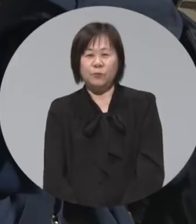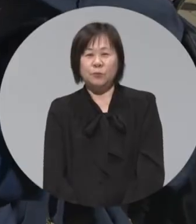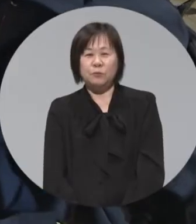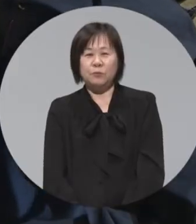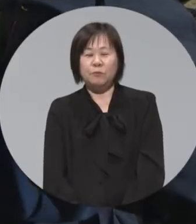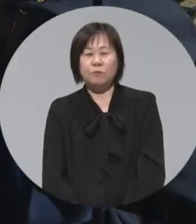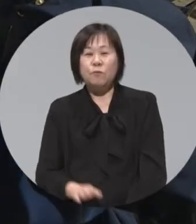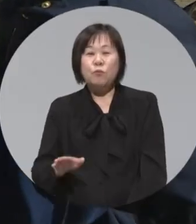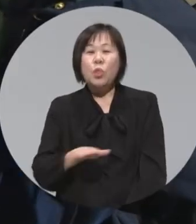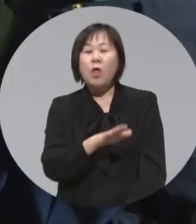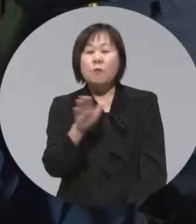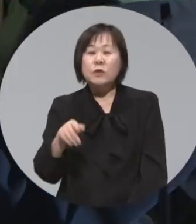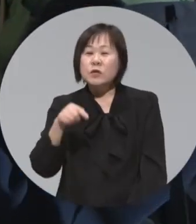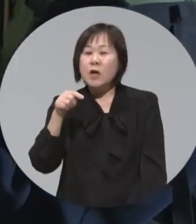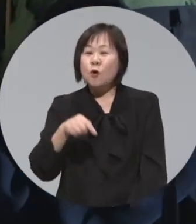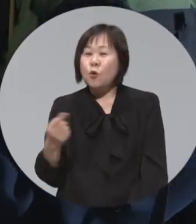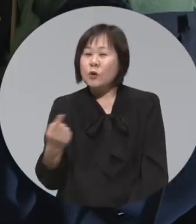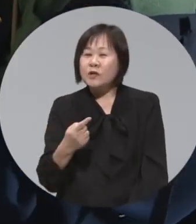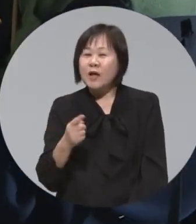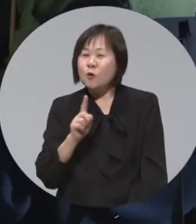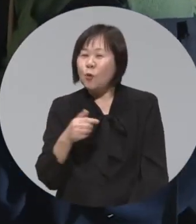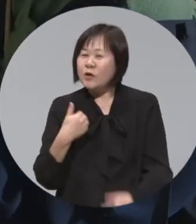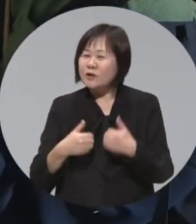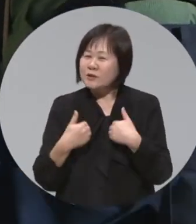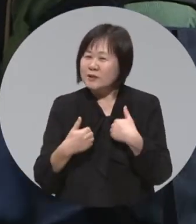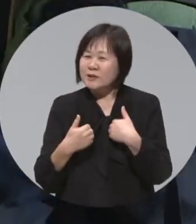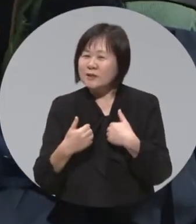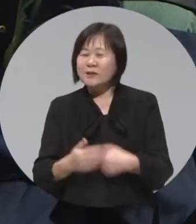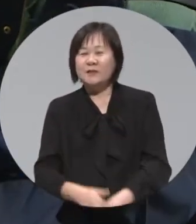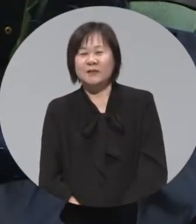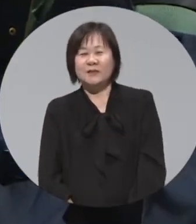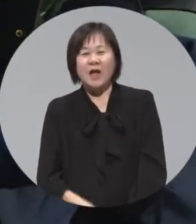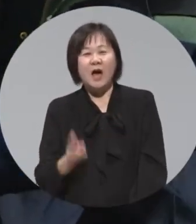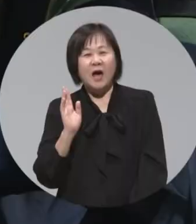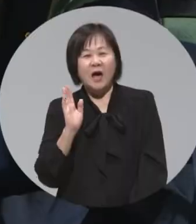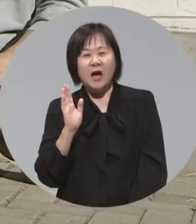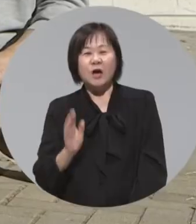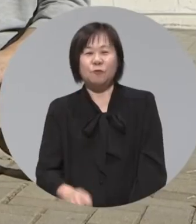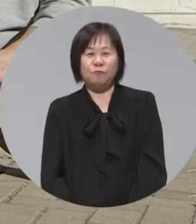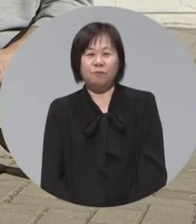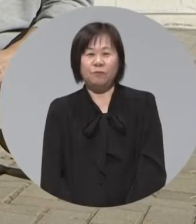みんなここ利用してみて楽しい？ はーい。